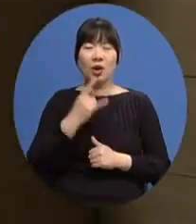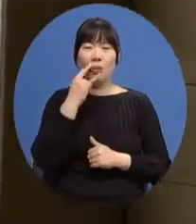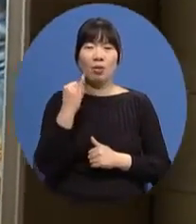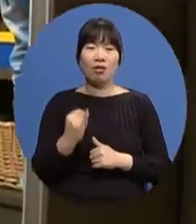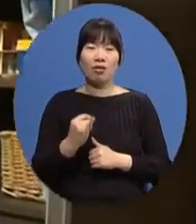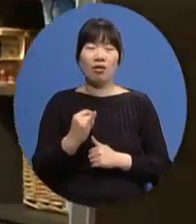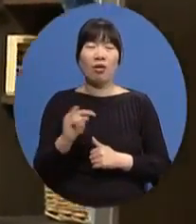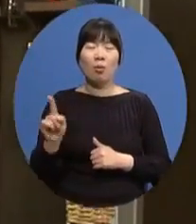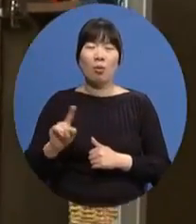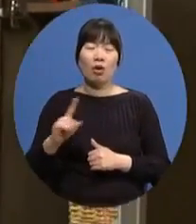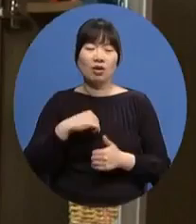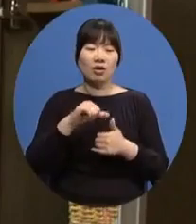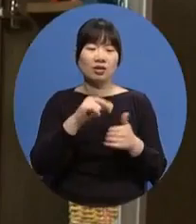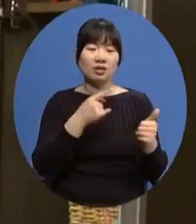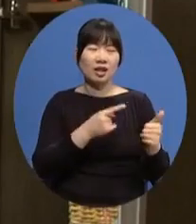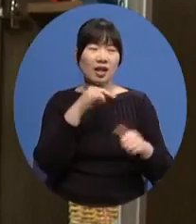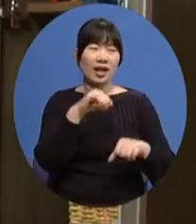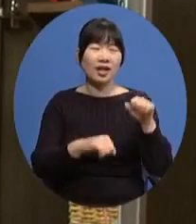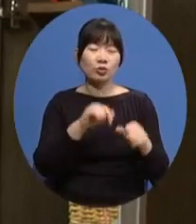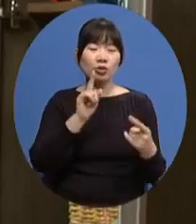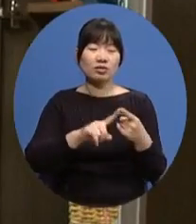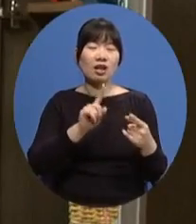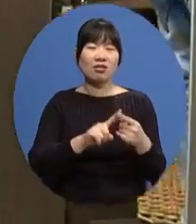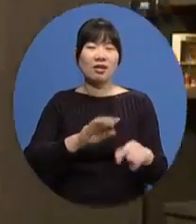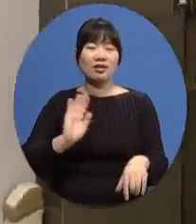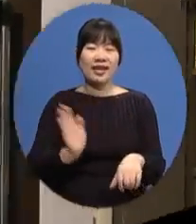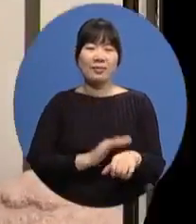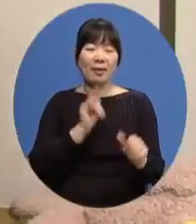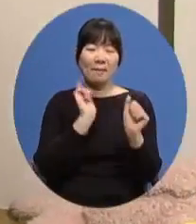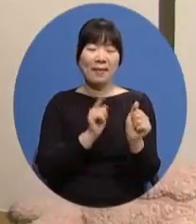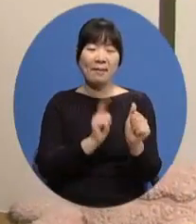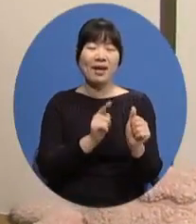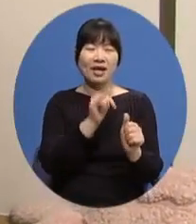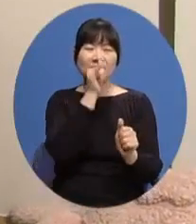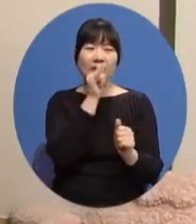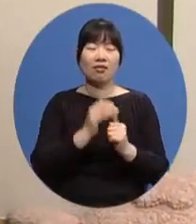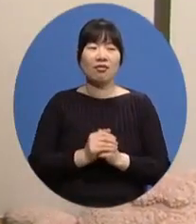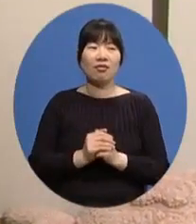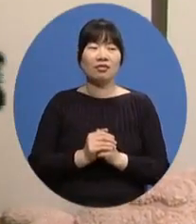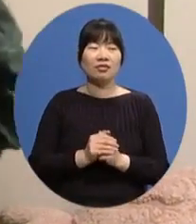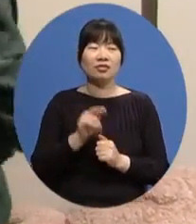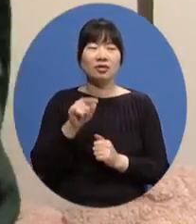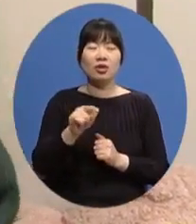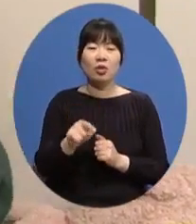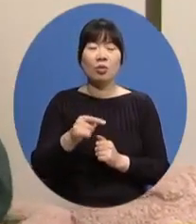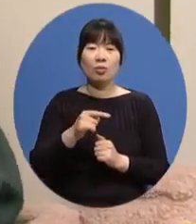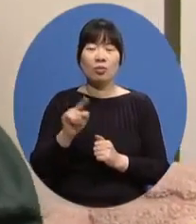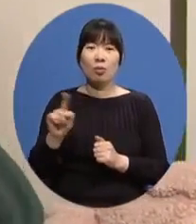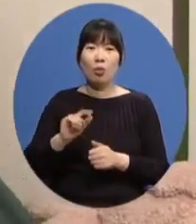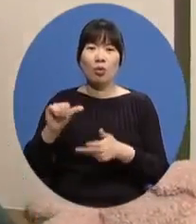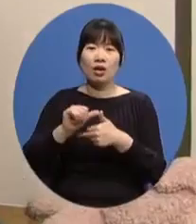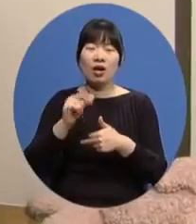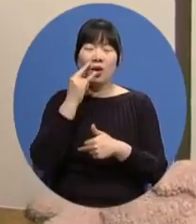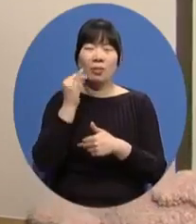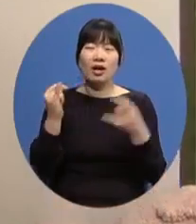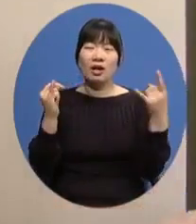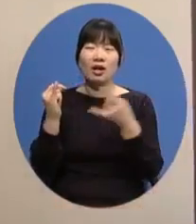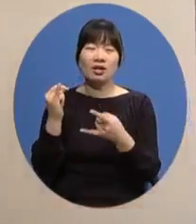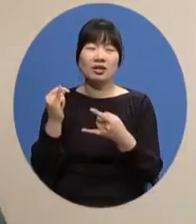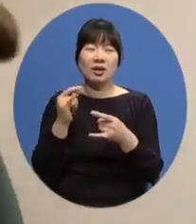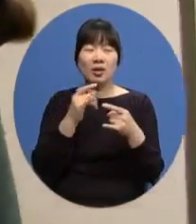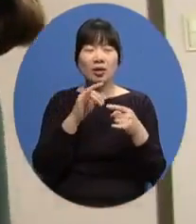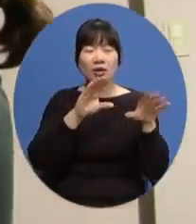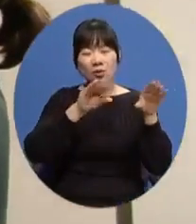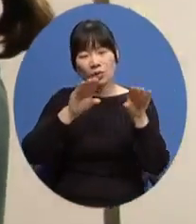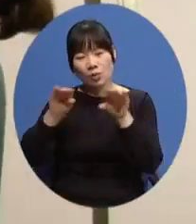엄마는 은근히 건우의 행동을 지적하는데요. 너무 연식해, 네가 마음에 건우 역시 봐봐. 엄마에게